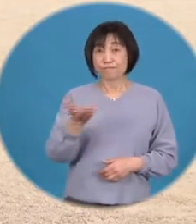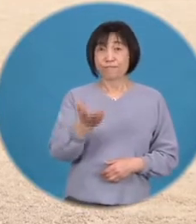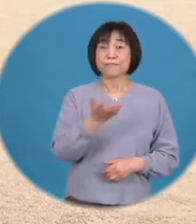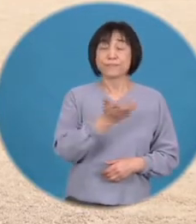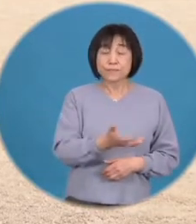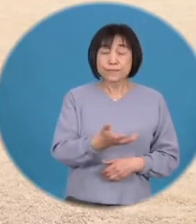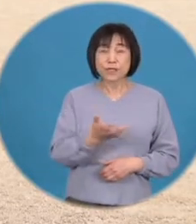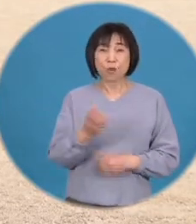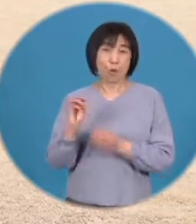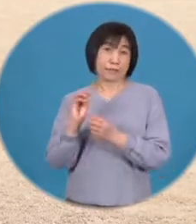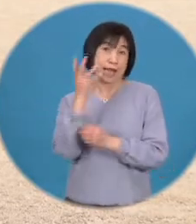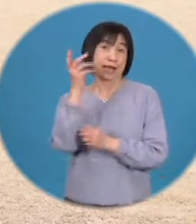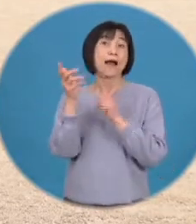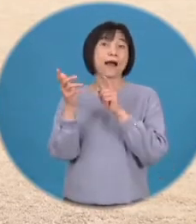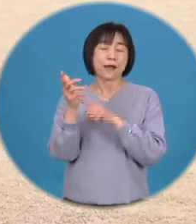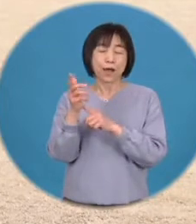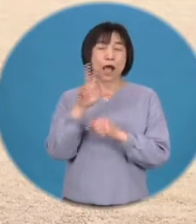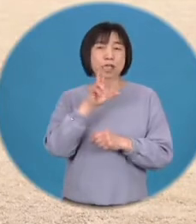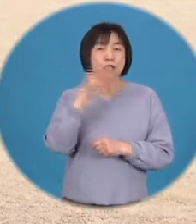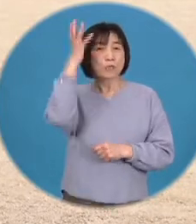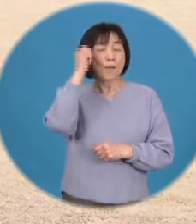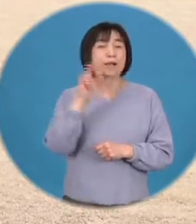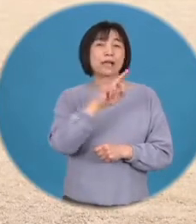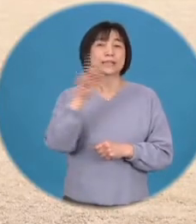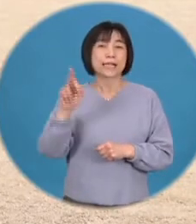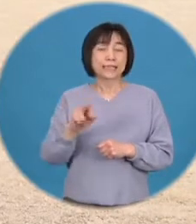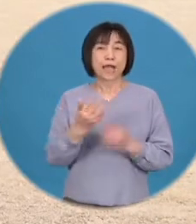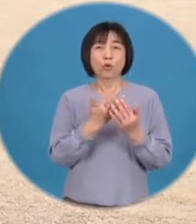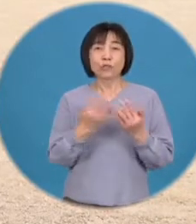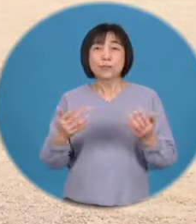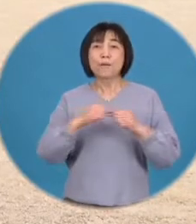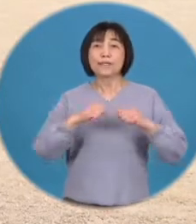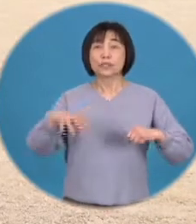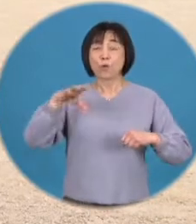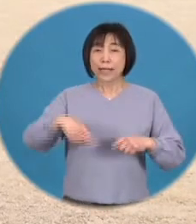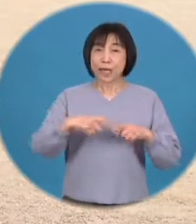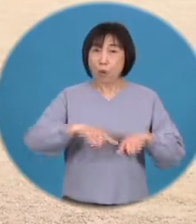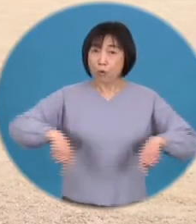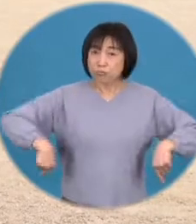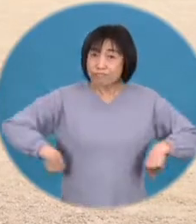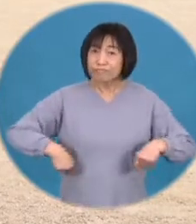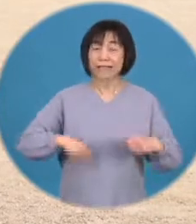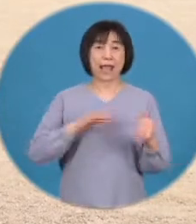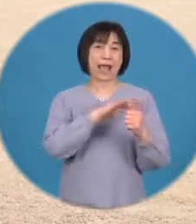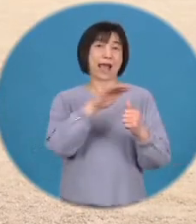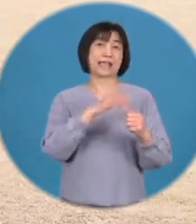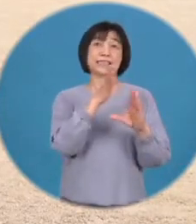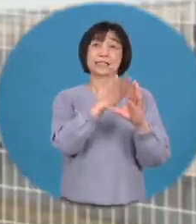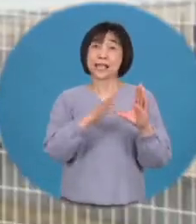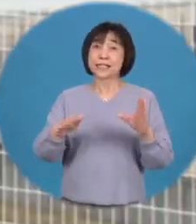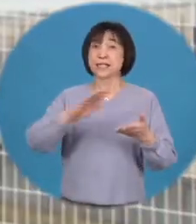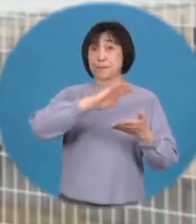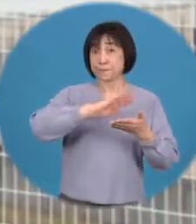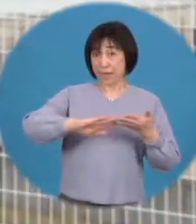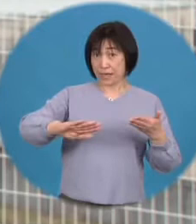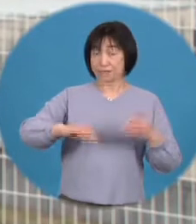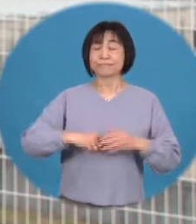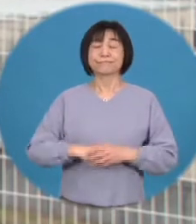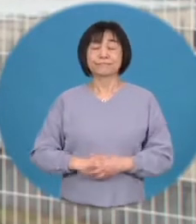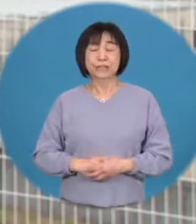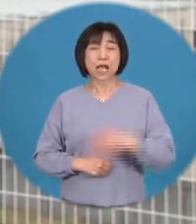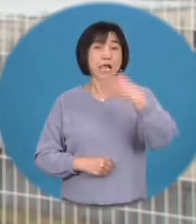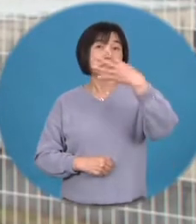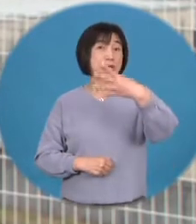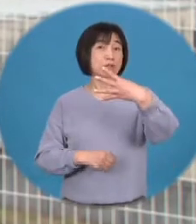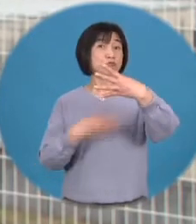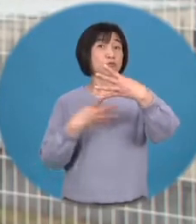ここ岐阜メモリアルセンター芝生広場でゴールを迎え、次の愛知県へと引き継がれます。2日目のオリンピ